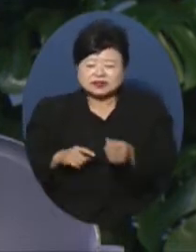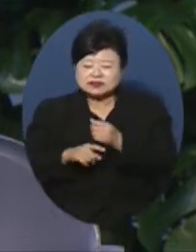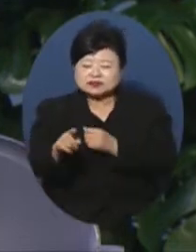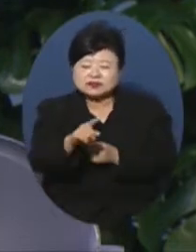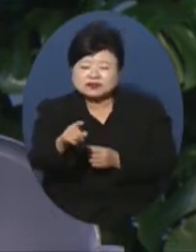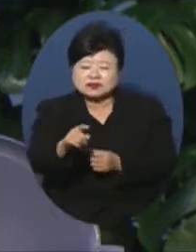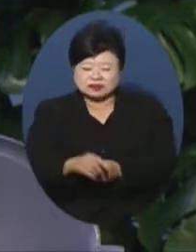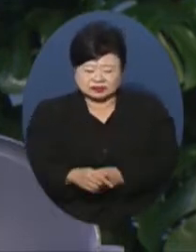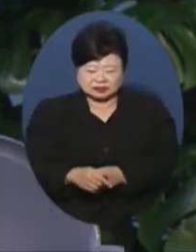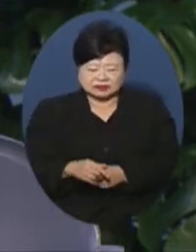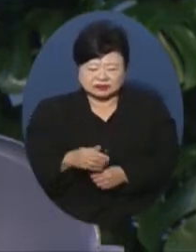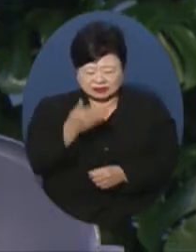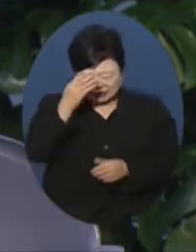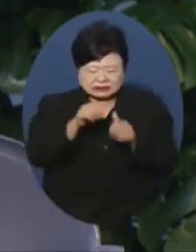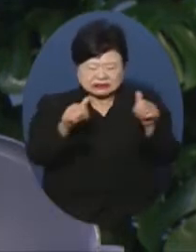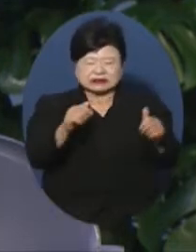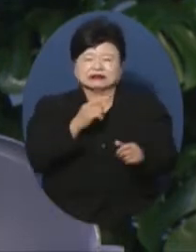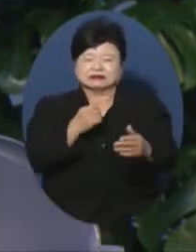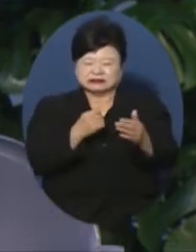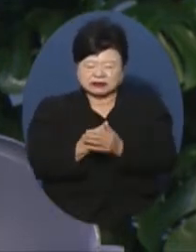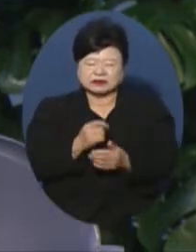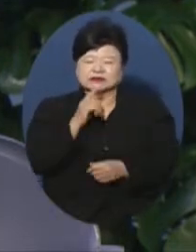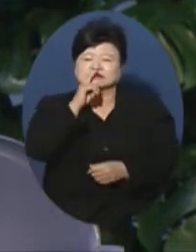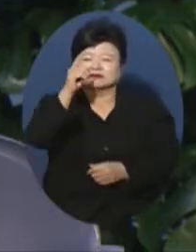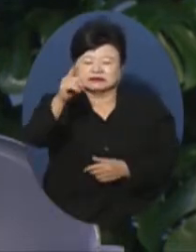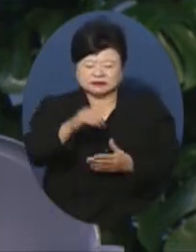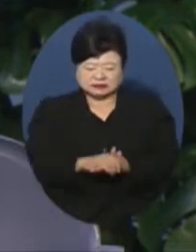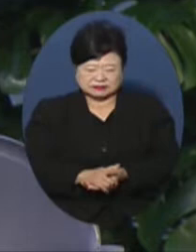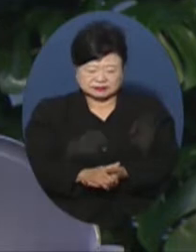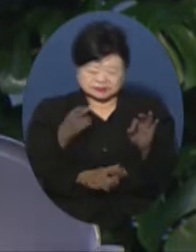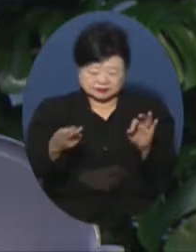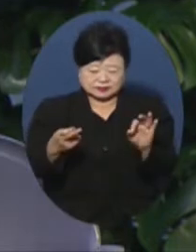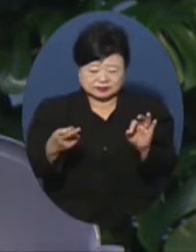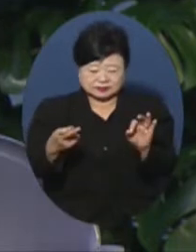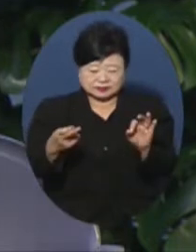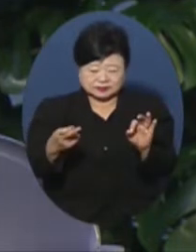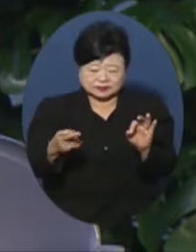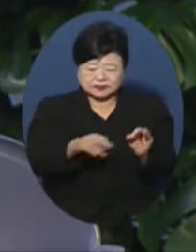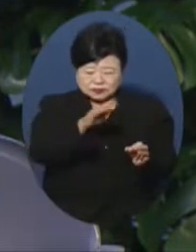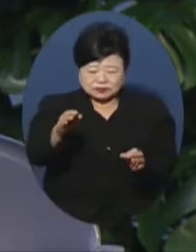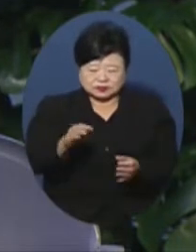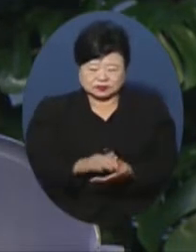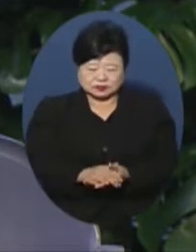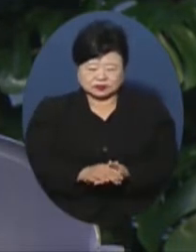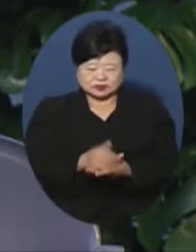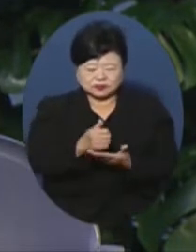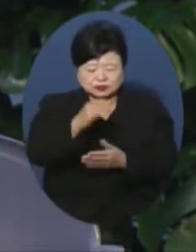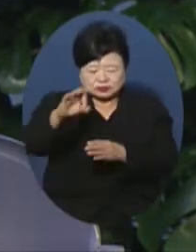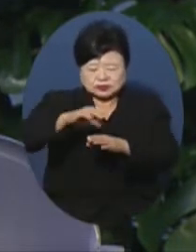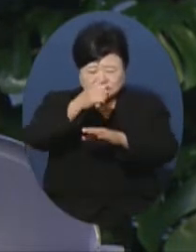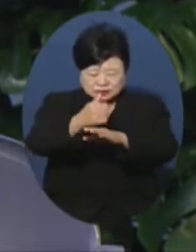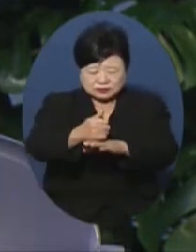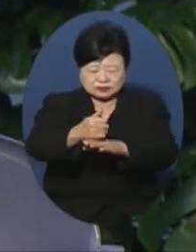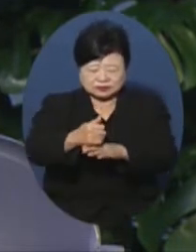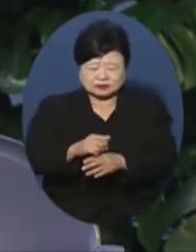원인은 바로 엘리사 때문이라고 보고했습니다. 우리 주